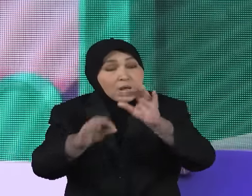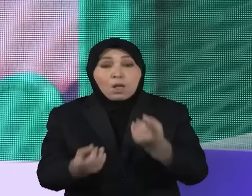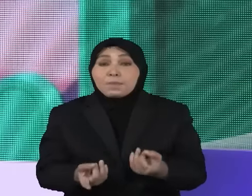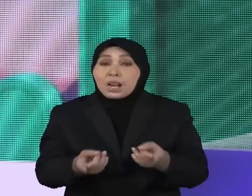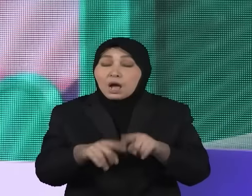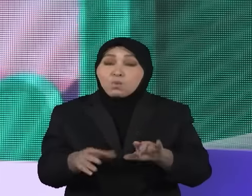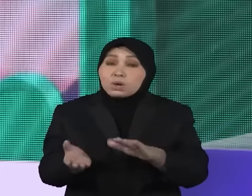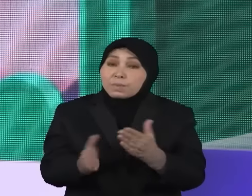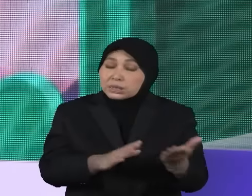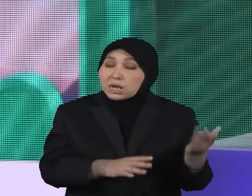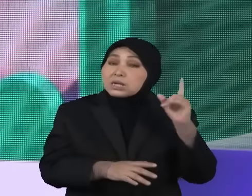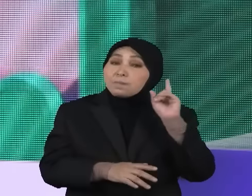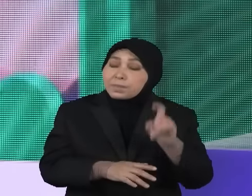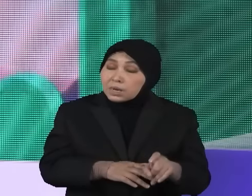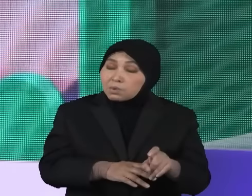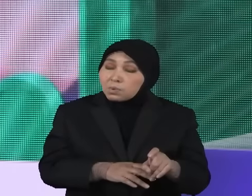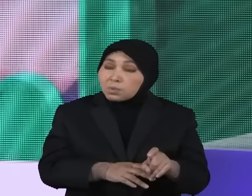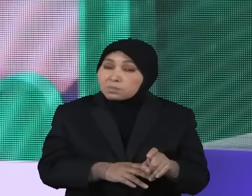berlakunya kematian yang perlu